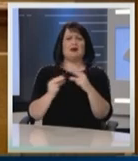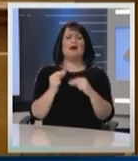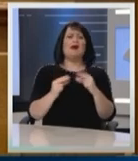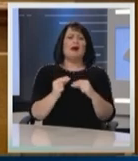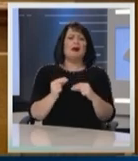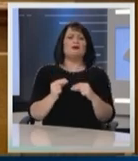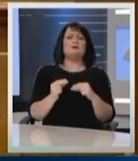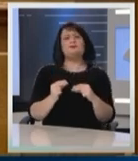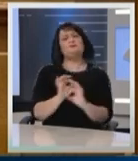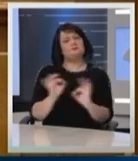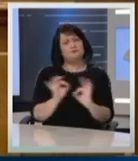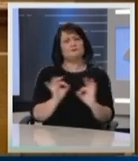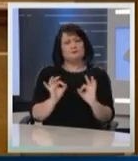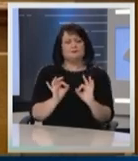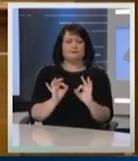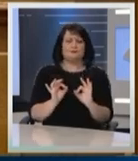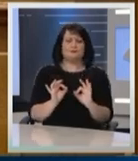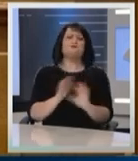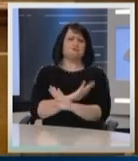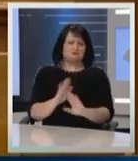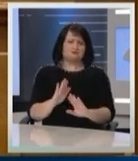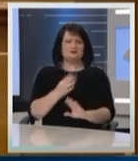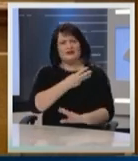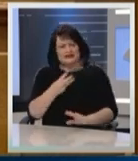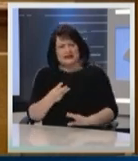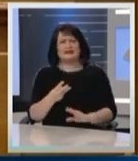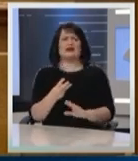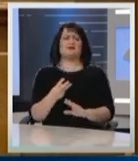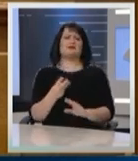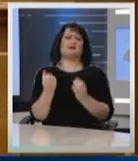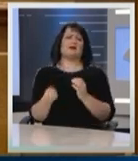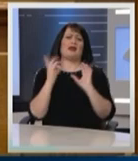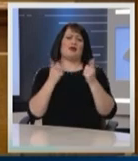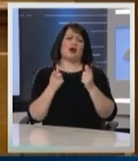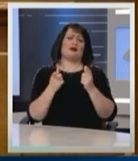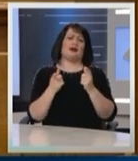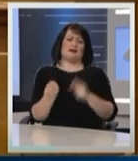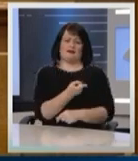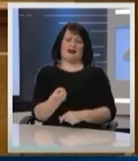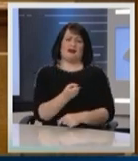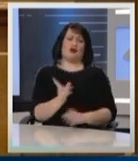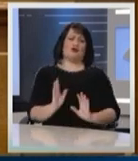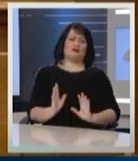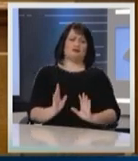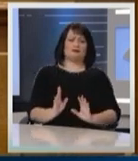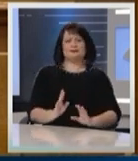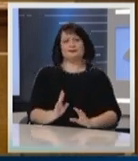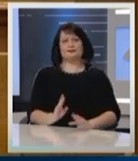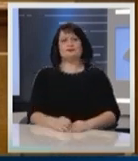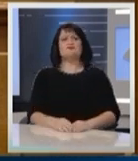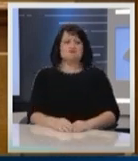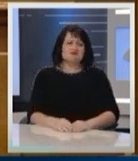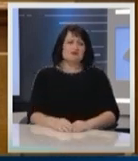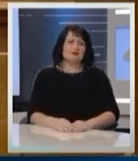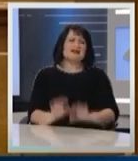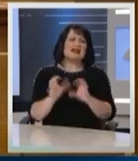90% σε όλες τις συζητήσεις ολοκληρώνεται έτσι. Δηλαδή καταλαμβάνουν τα δύο κόμματα το 90,